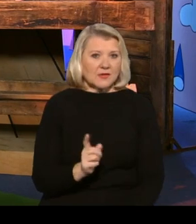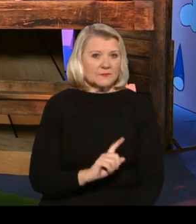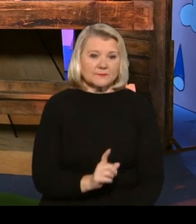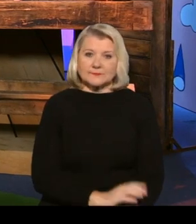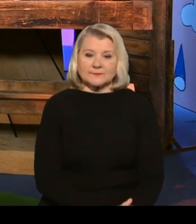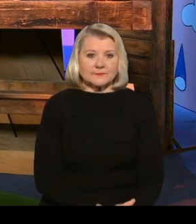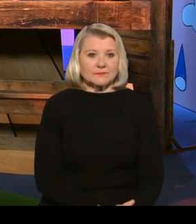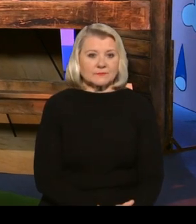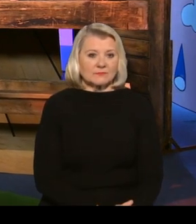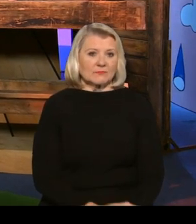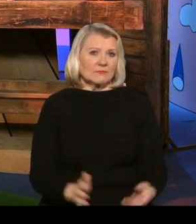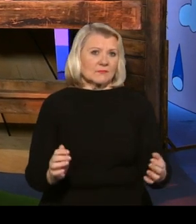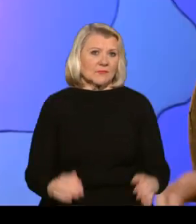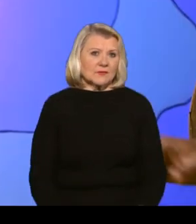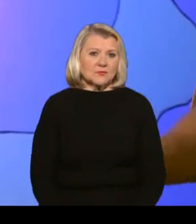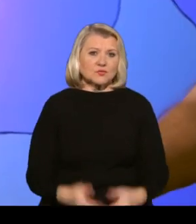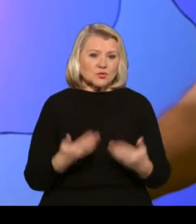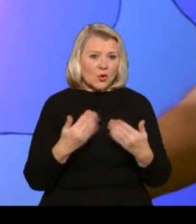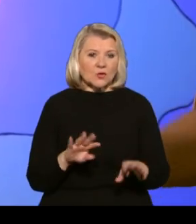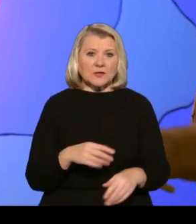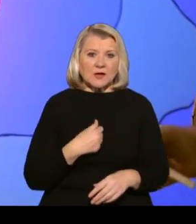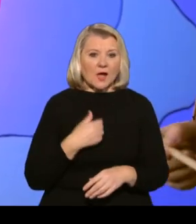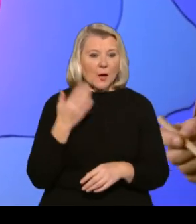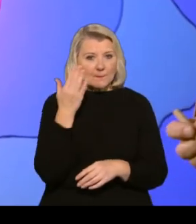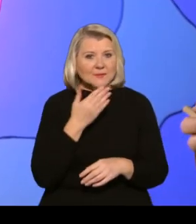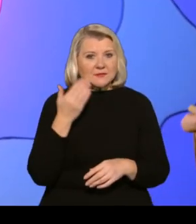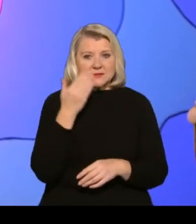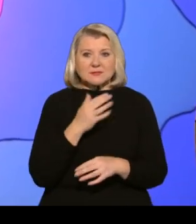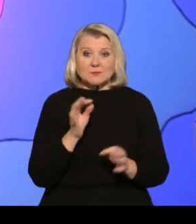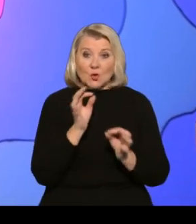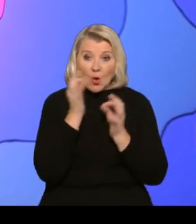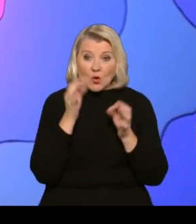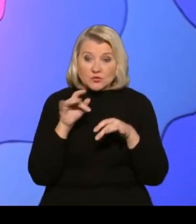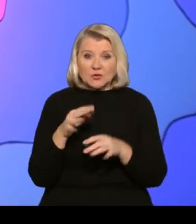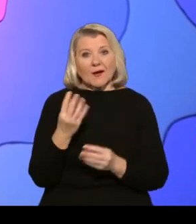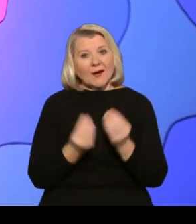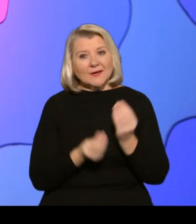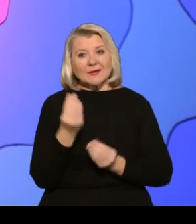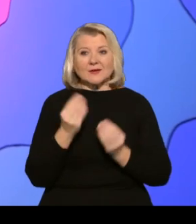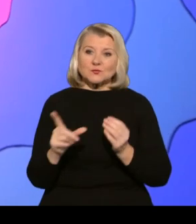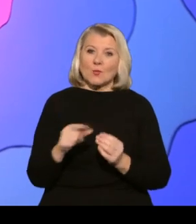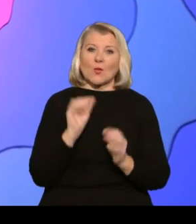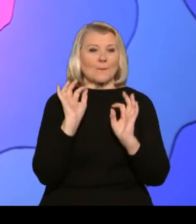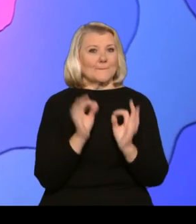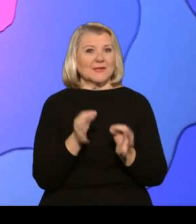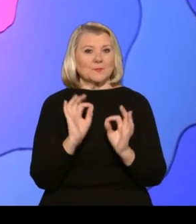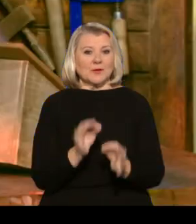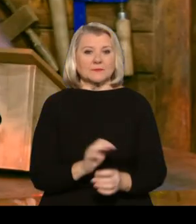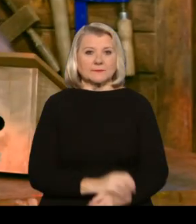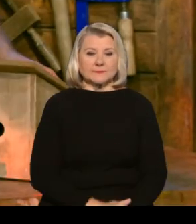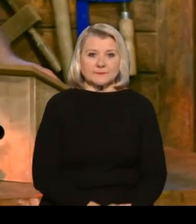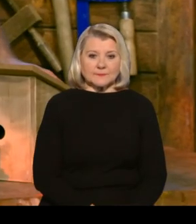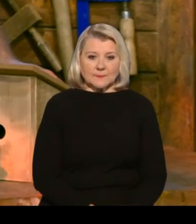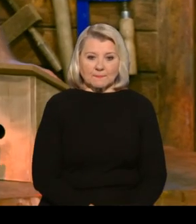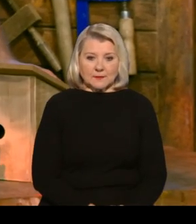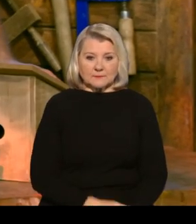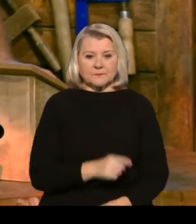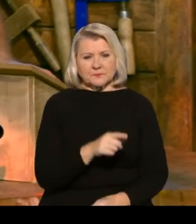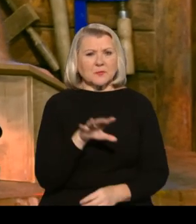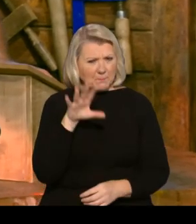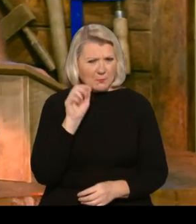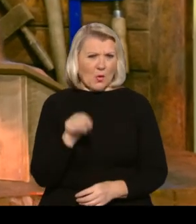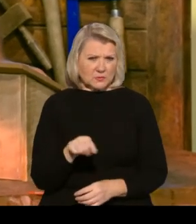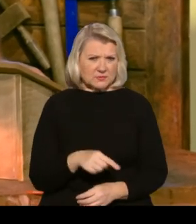kočičku. Škoda, já myslím, že si s kočičkou budeme hrát, to by bylo fanfárovské. Ale kde pak? A podívej, teď to